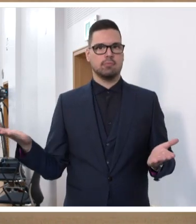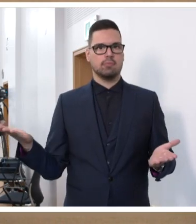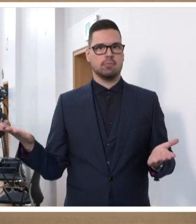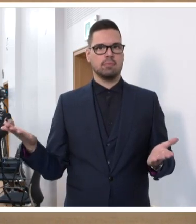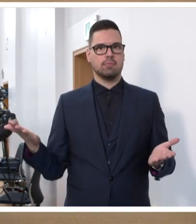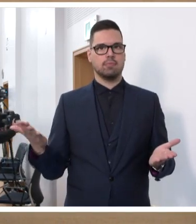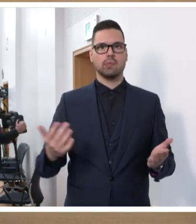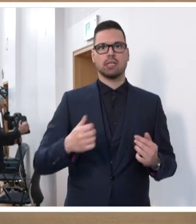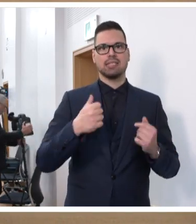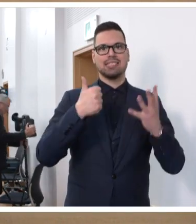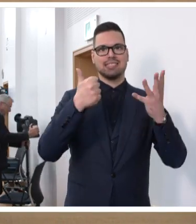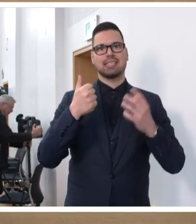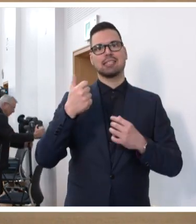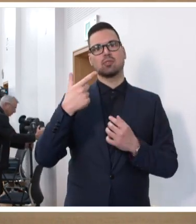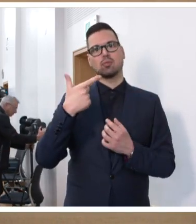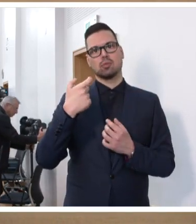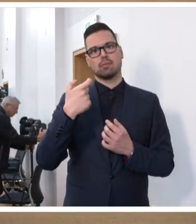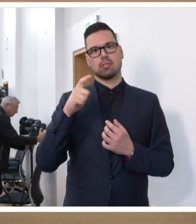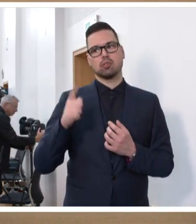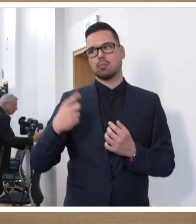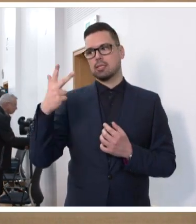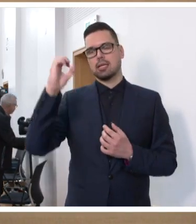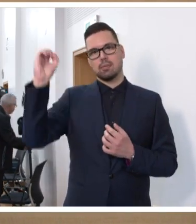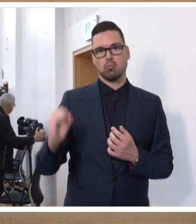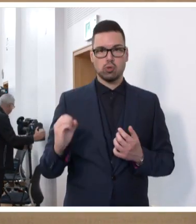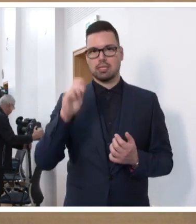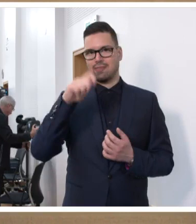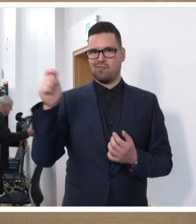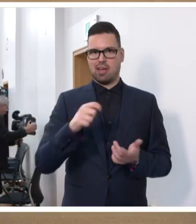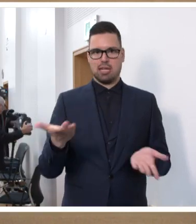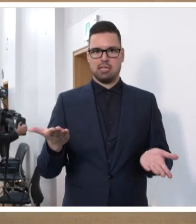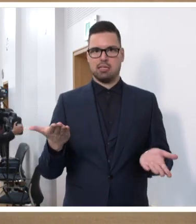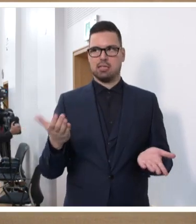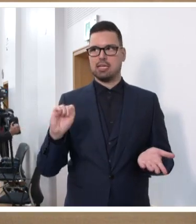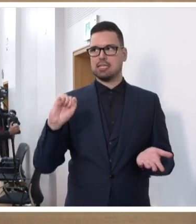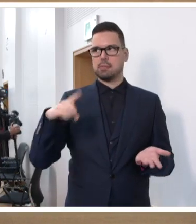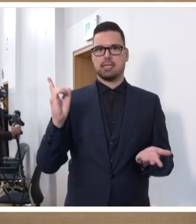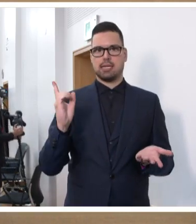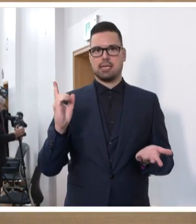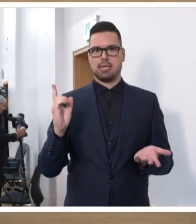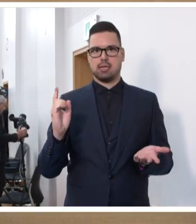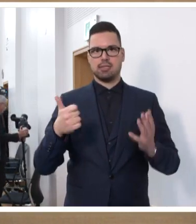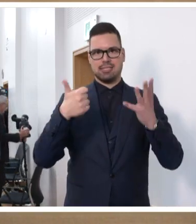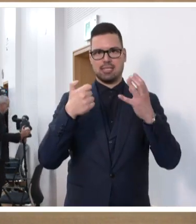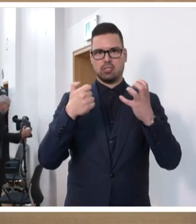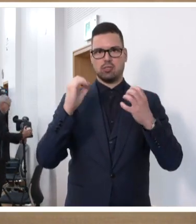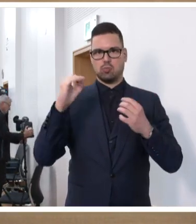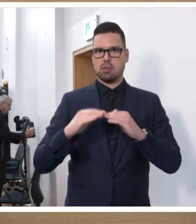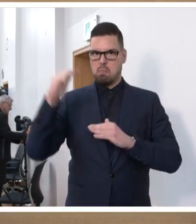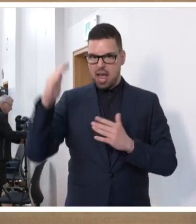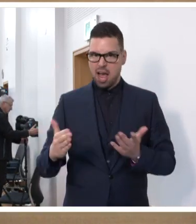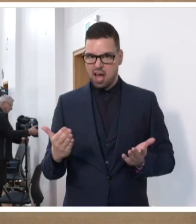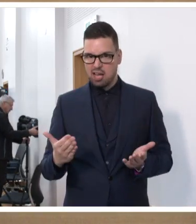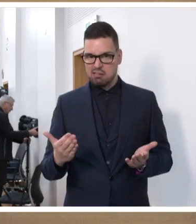einmal 26,3% der saarländischen Wahlberechtigten die SPD gewählt und eine knapp 60% Mehrheit im Parlament